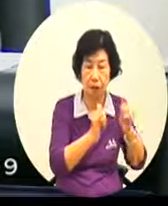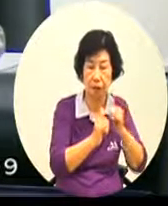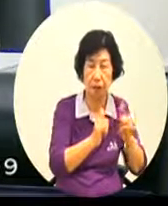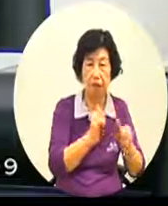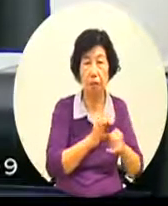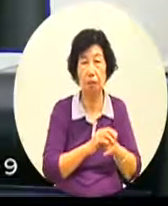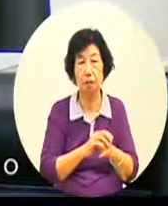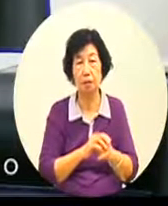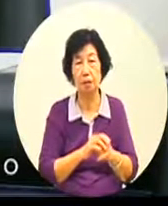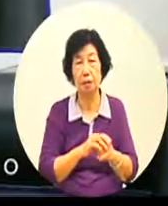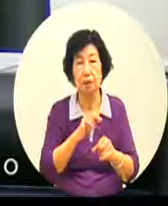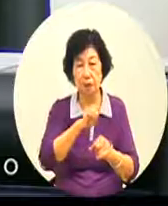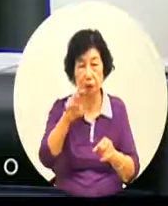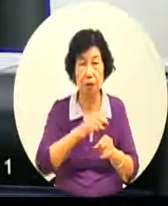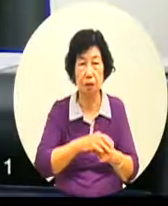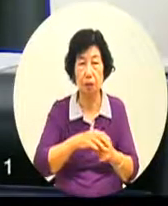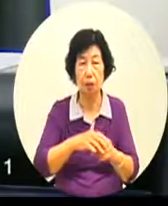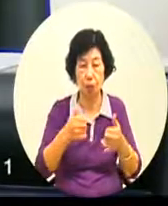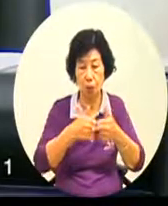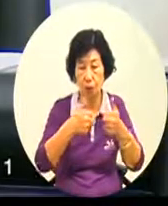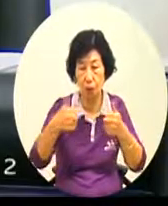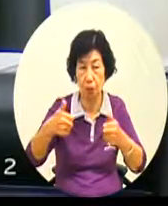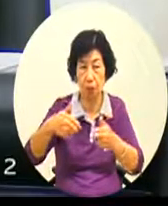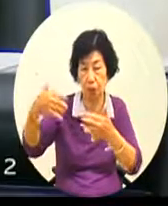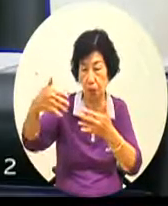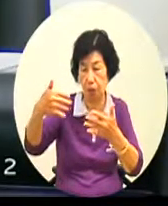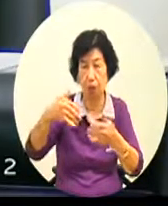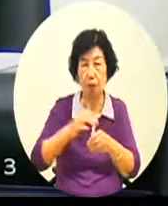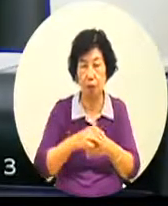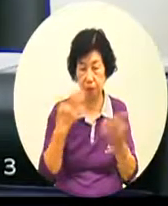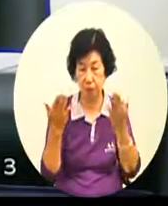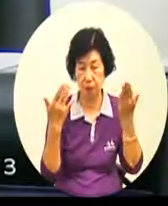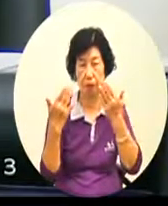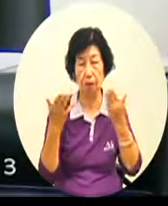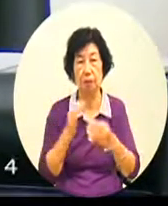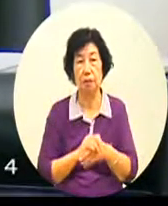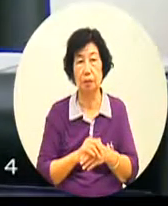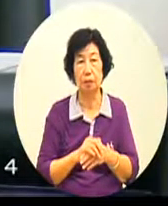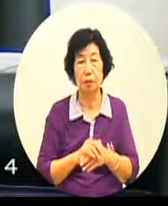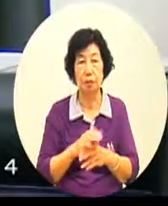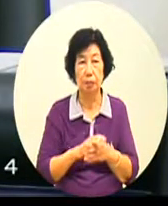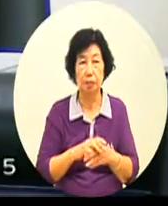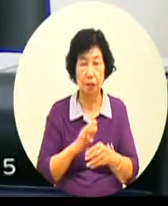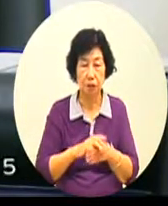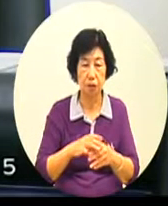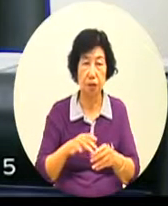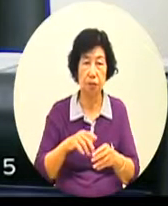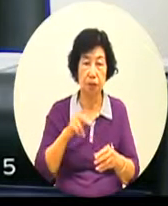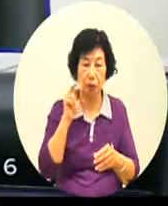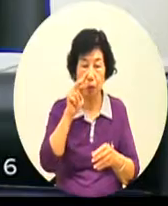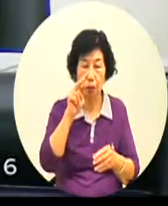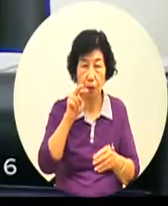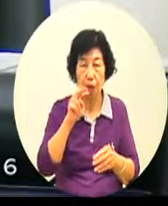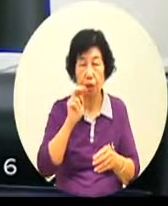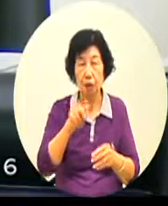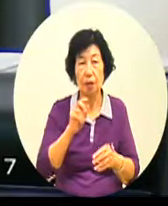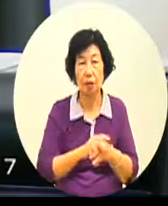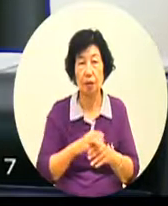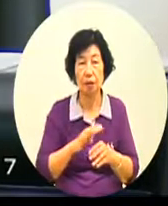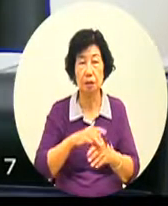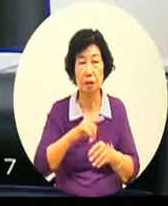个咨询，可以更了解一下，要不然真的只是看到媒体吵吵闹闹，根本不晓得他们在吵什